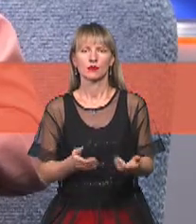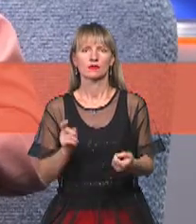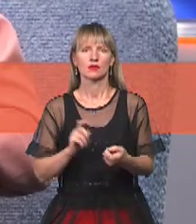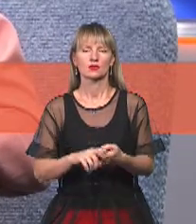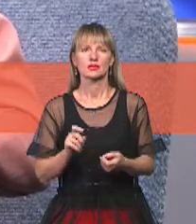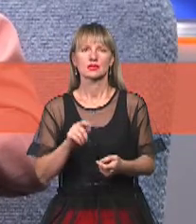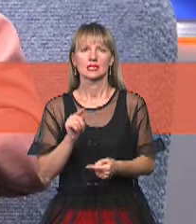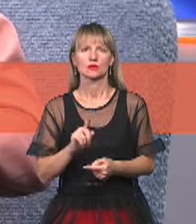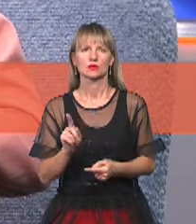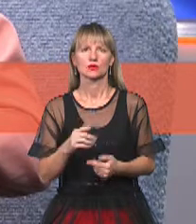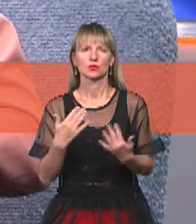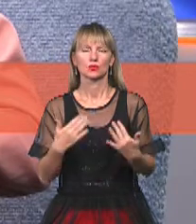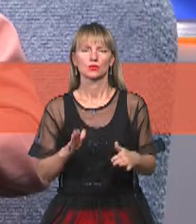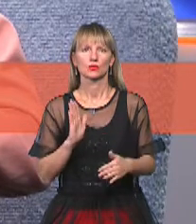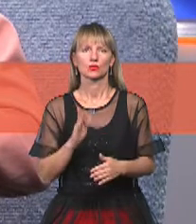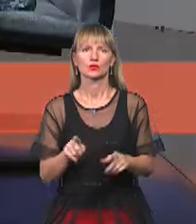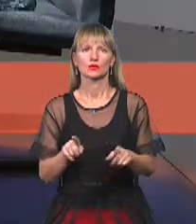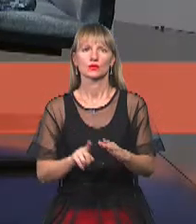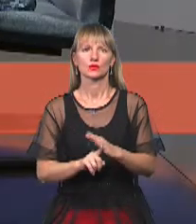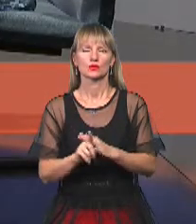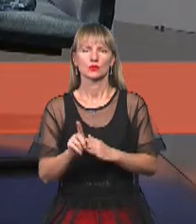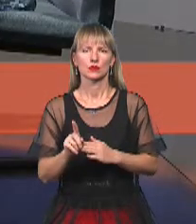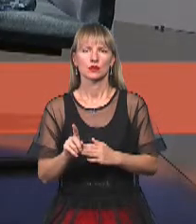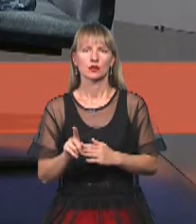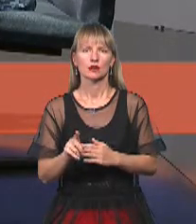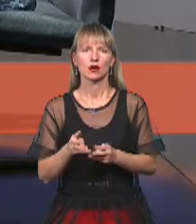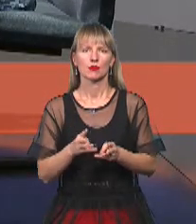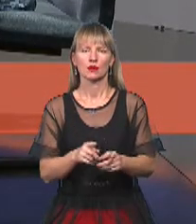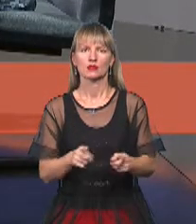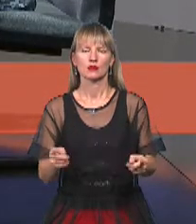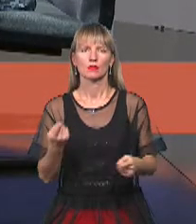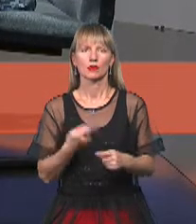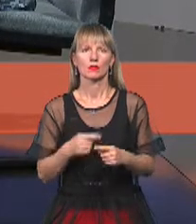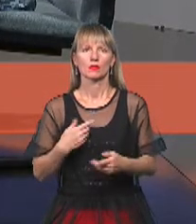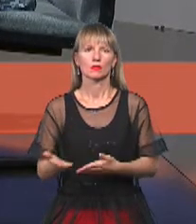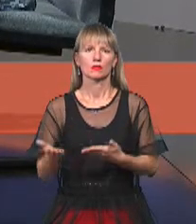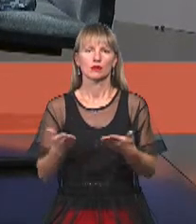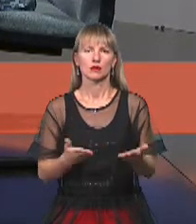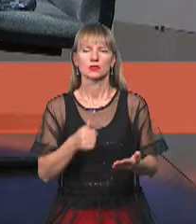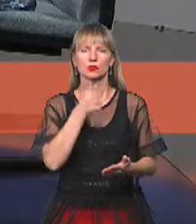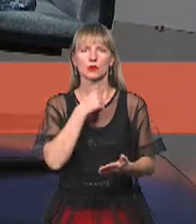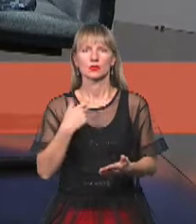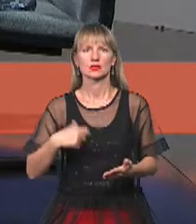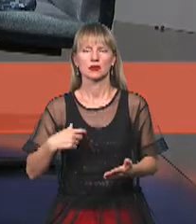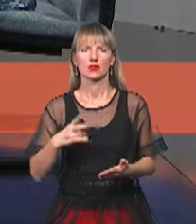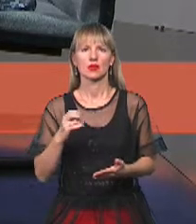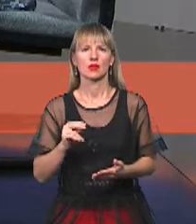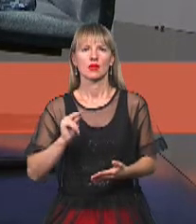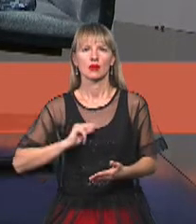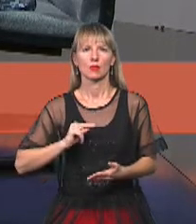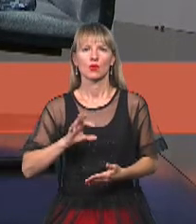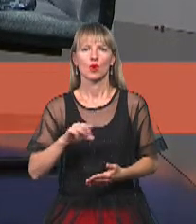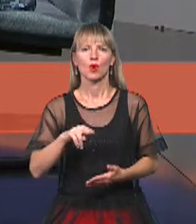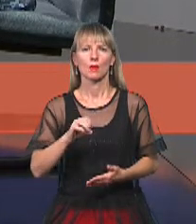тим, що вже буде скоро початок опалювального сезону, тому ми запрошуємо спробувати себе на посаді